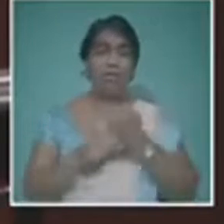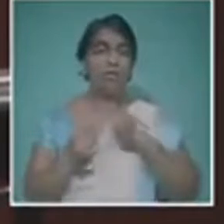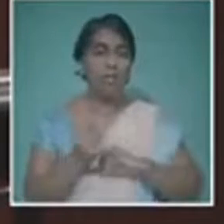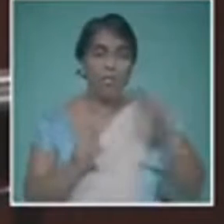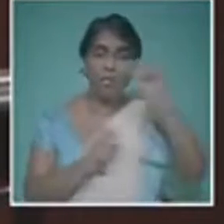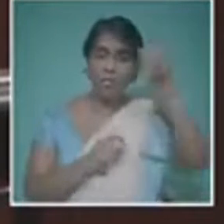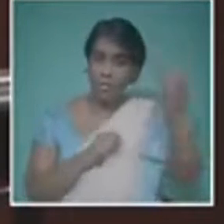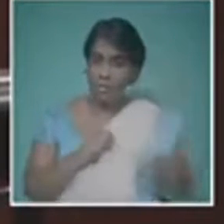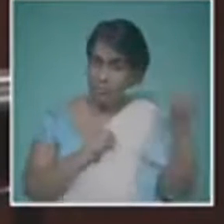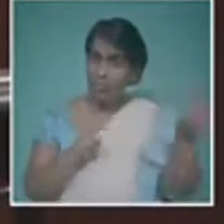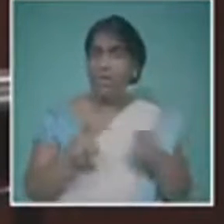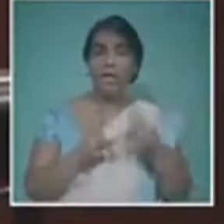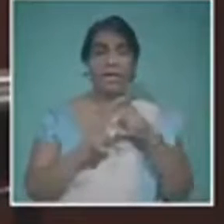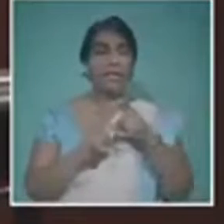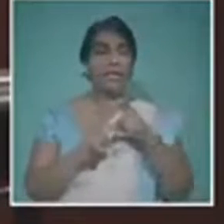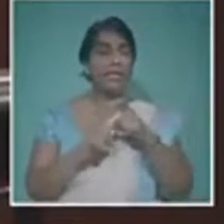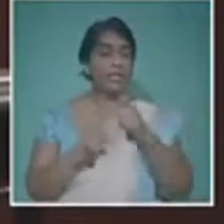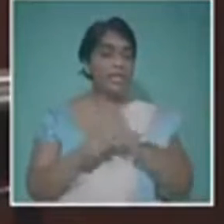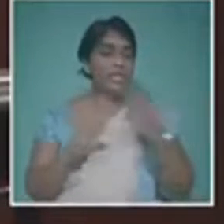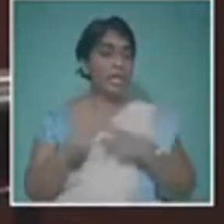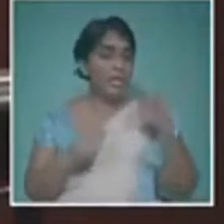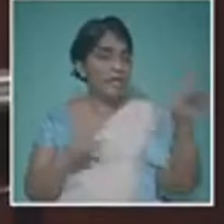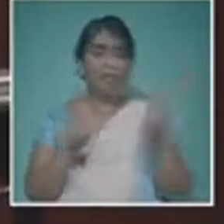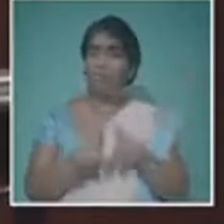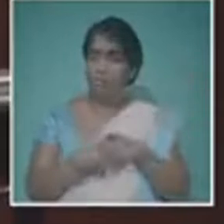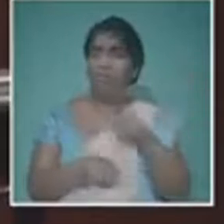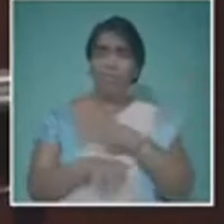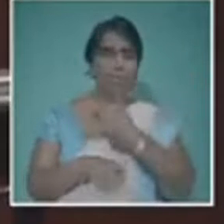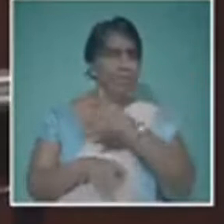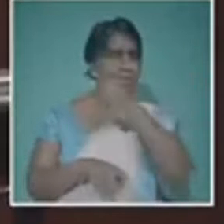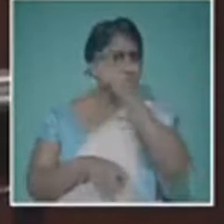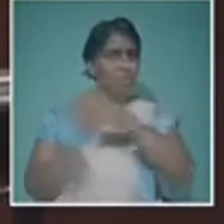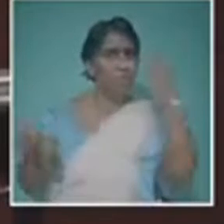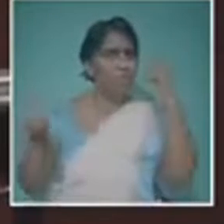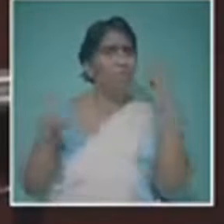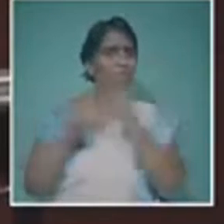மாவட்ட செயலகம் வரைக்கும் அவர்கள் அனுமதி கொடுத்திருக்கின்றார்கள். எப்படி கொடுக்க முடியும்?